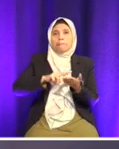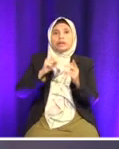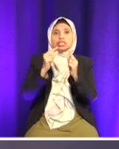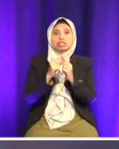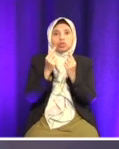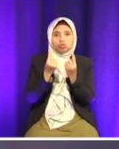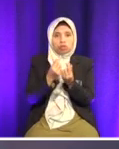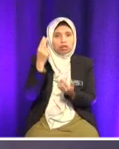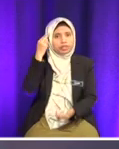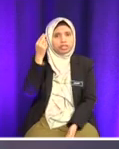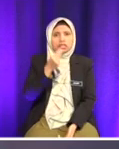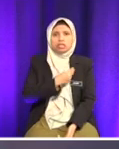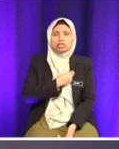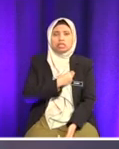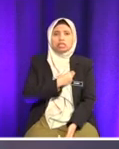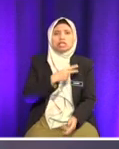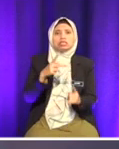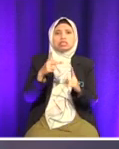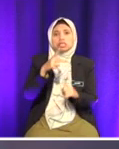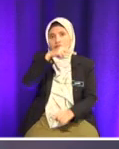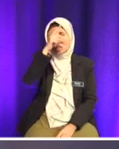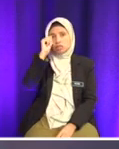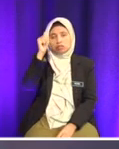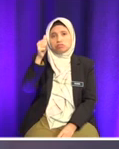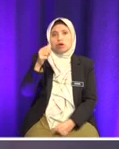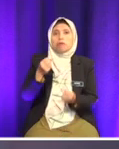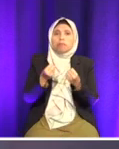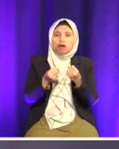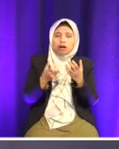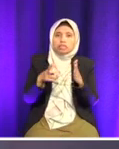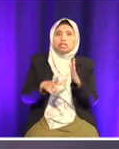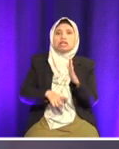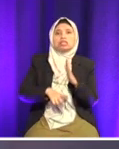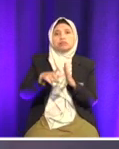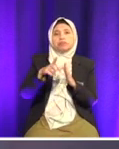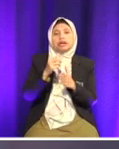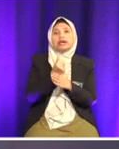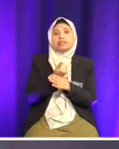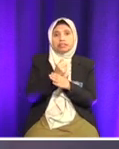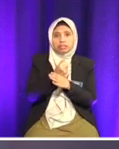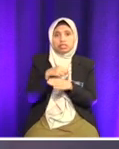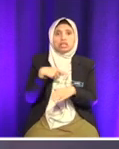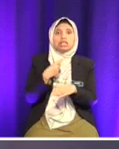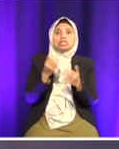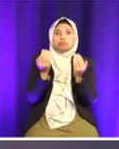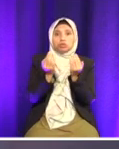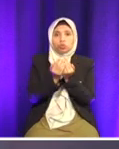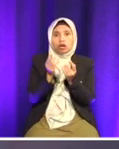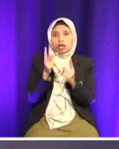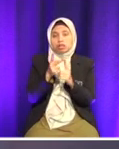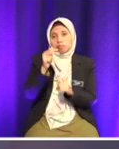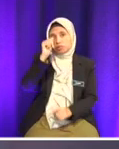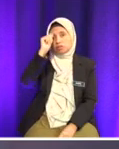itu niat karena Allah Subhanahu Wa Ta'ala niscaya banyak kelebihannya antaranya kita berdoa kepada Allah